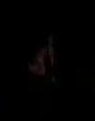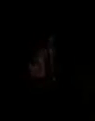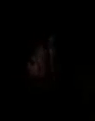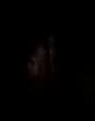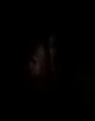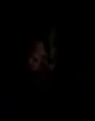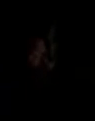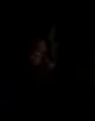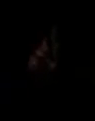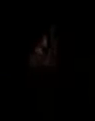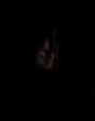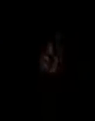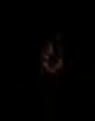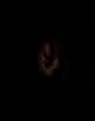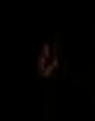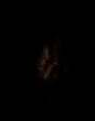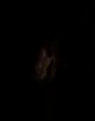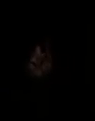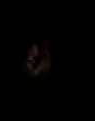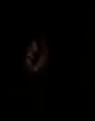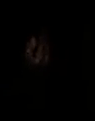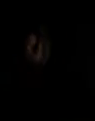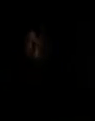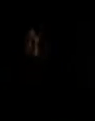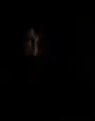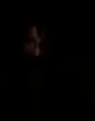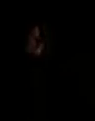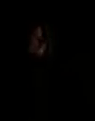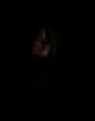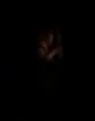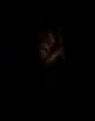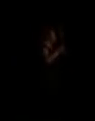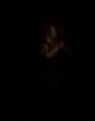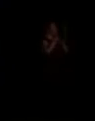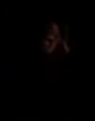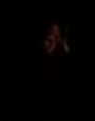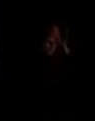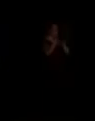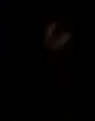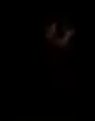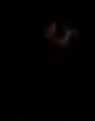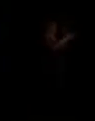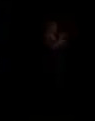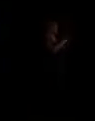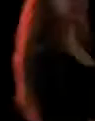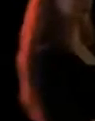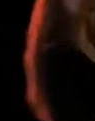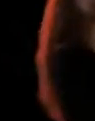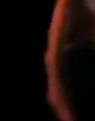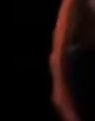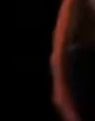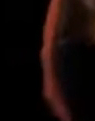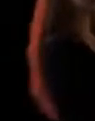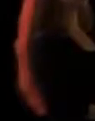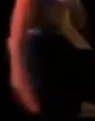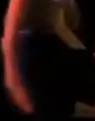Rehabilitačních centrech a spinálních jednotkách po celé České republice a ukazuje lidem, že handicap není překážka. Národní